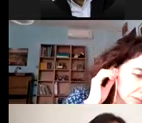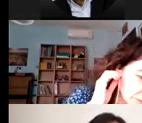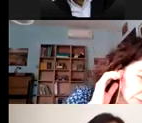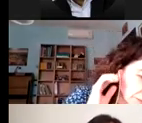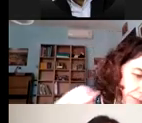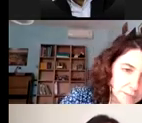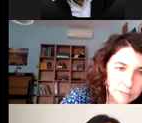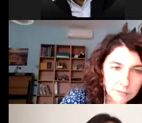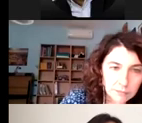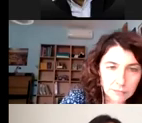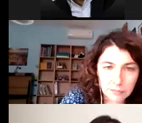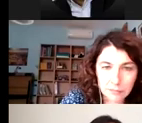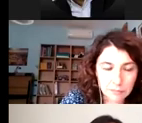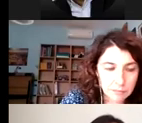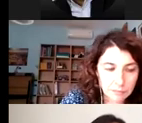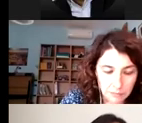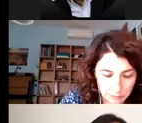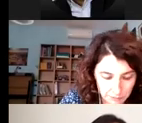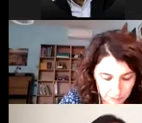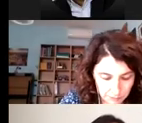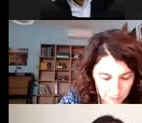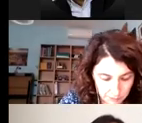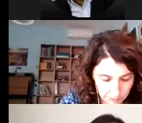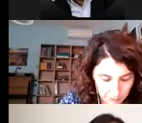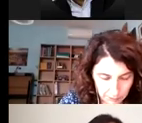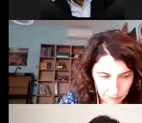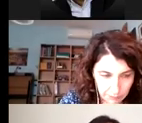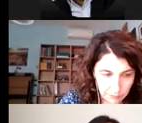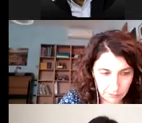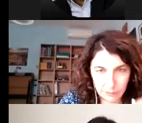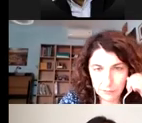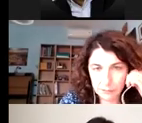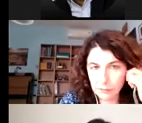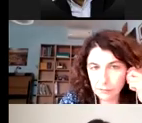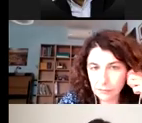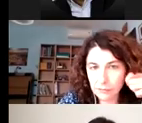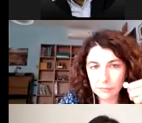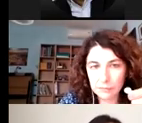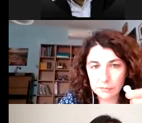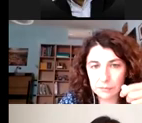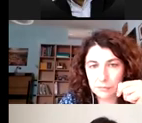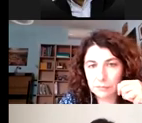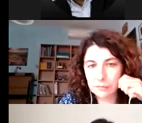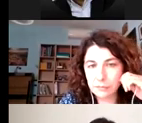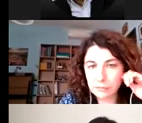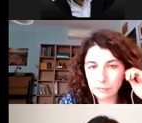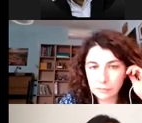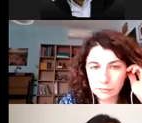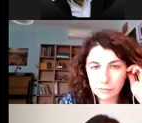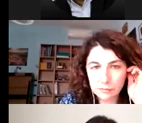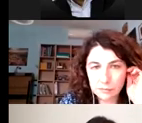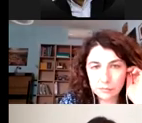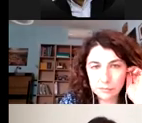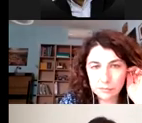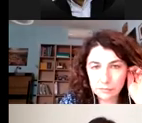precedente ricerca eurobarometro eh indicava che i giovani sostengono di imbattersi fake news eh più delle